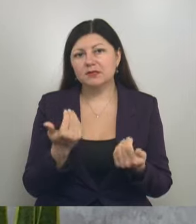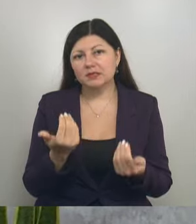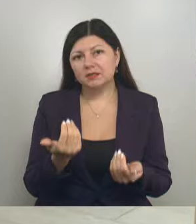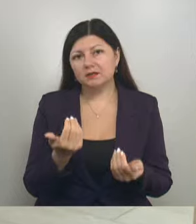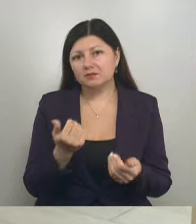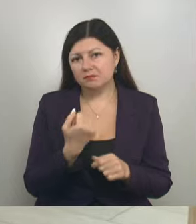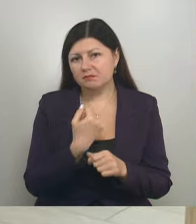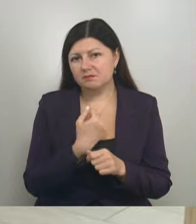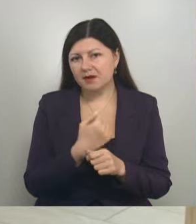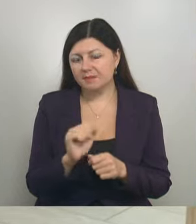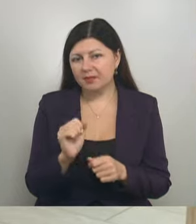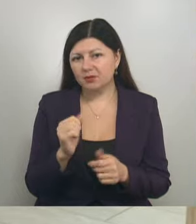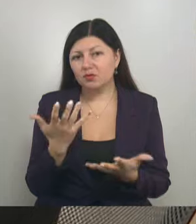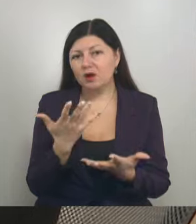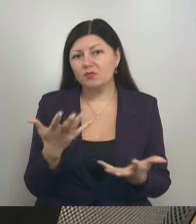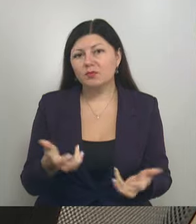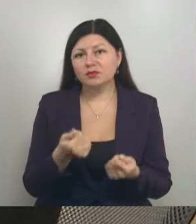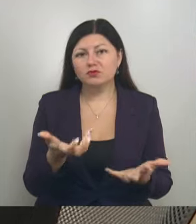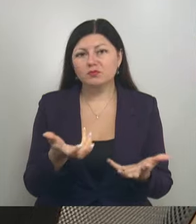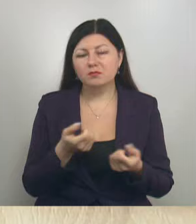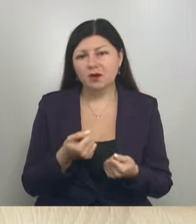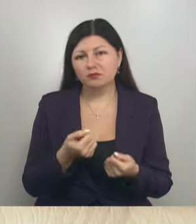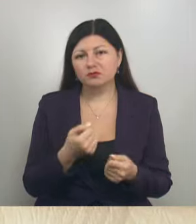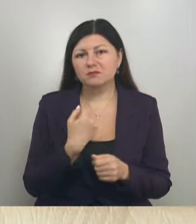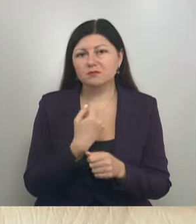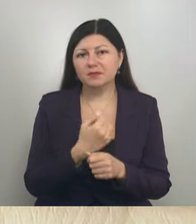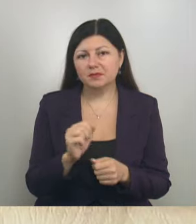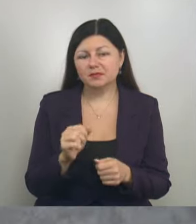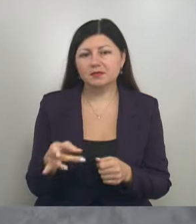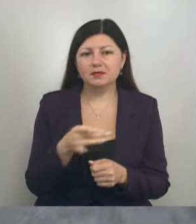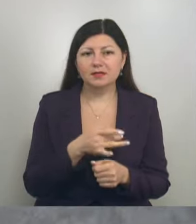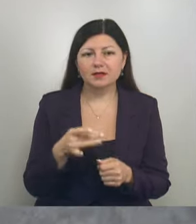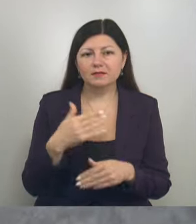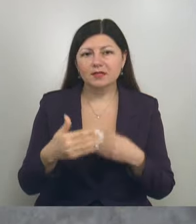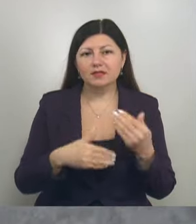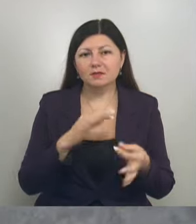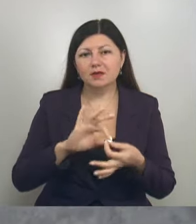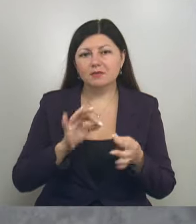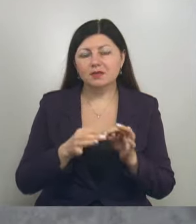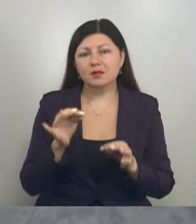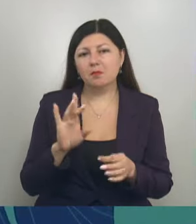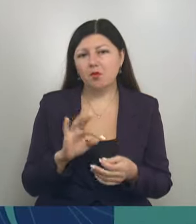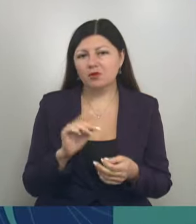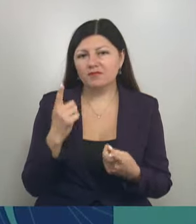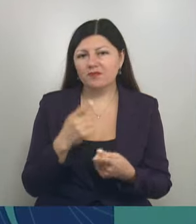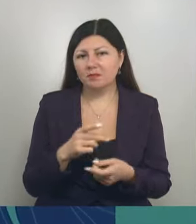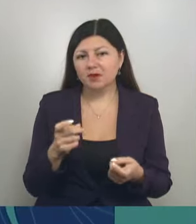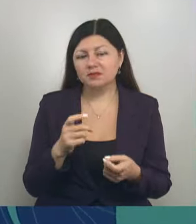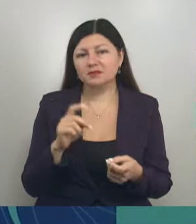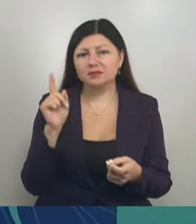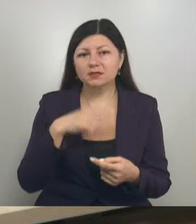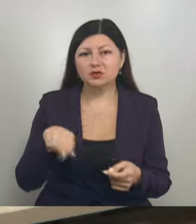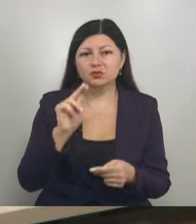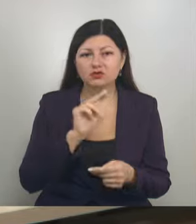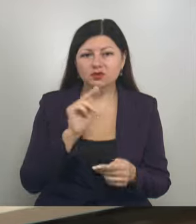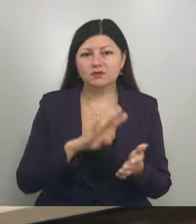моральную победу. Какую поддержку получат абсолютные победители регионального этапа Олимпиады по информатике среди учащихся